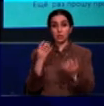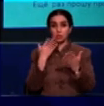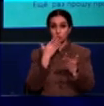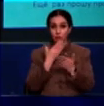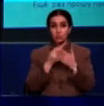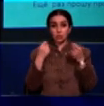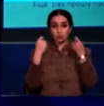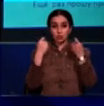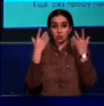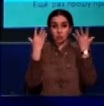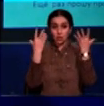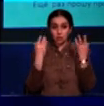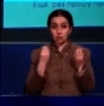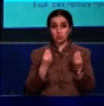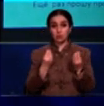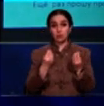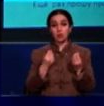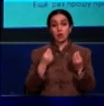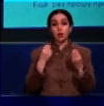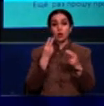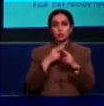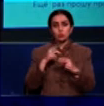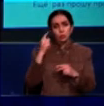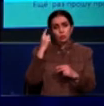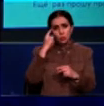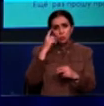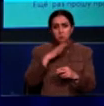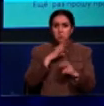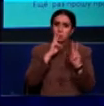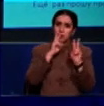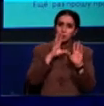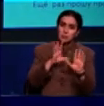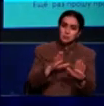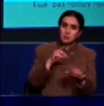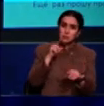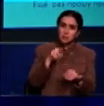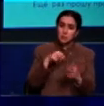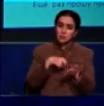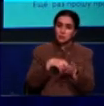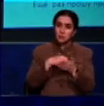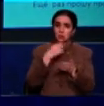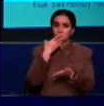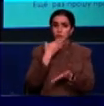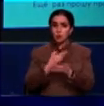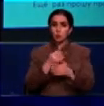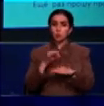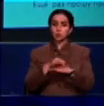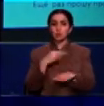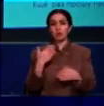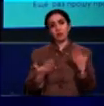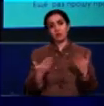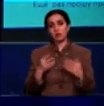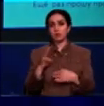рождения. Она еще стояла долго и думала, показать ли это письмо своему мужу или